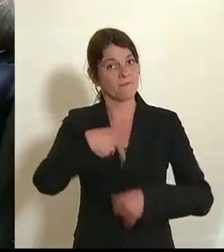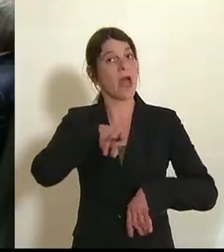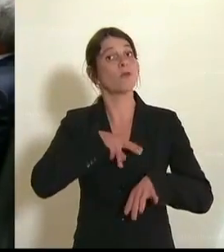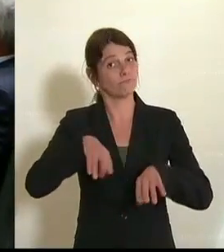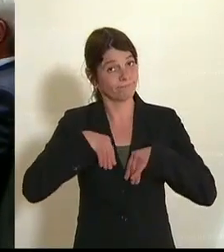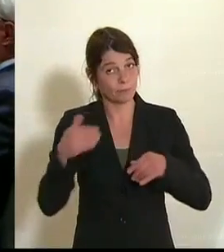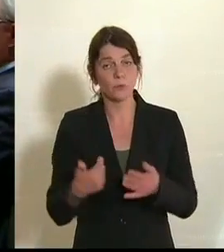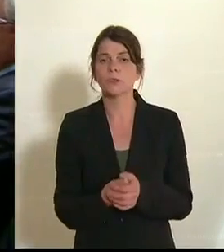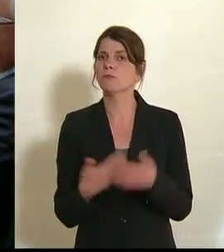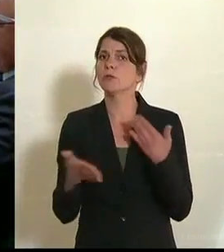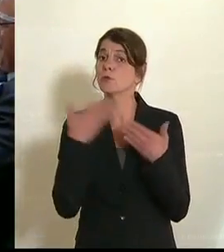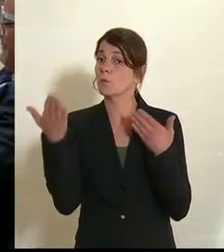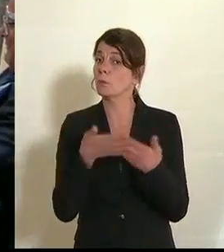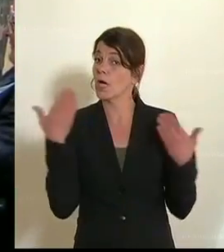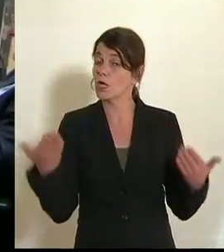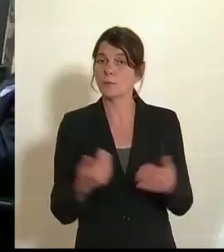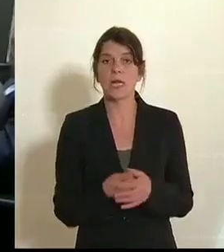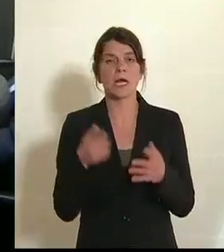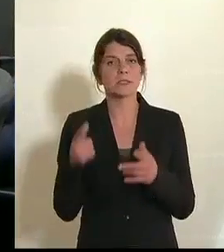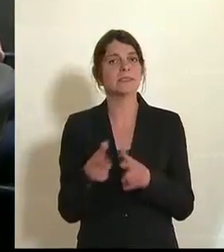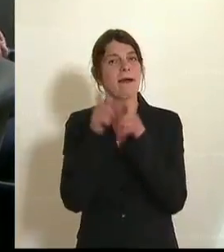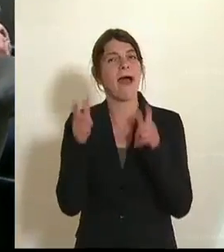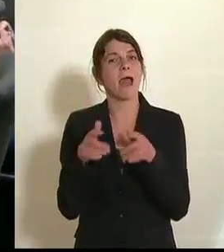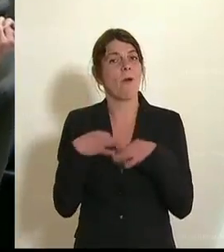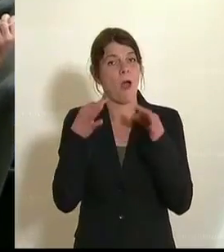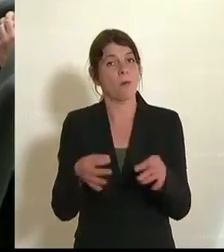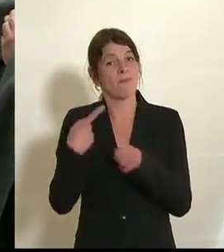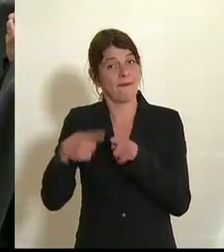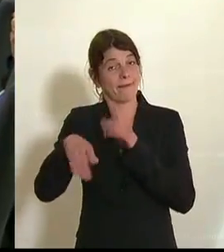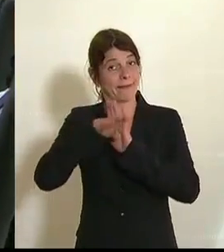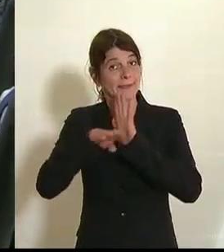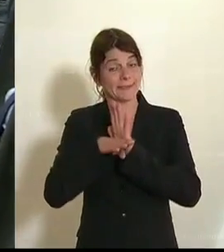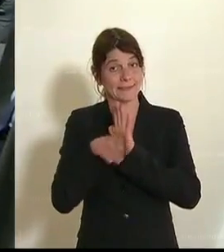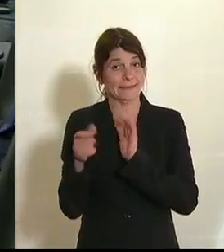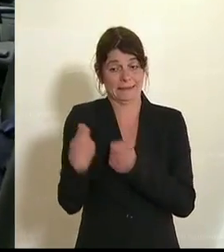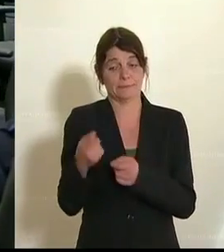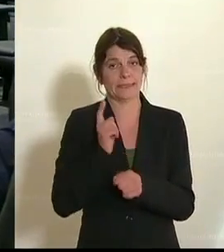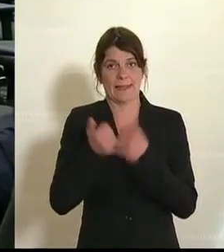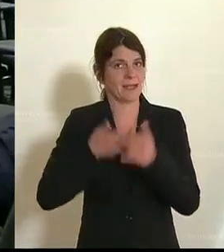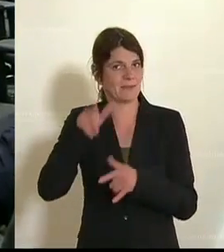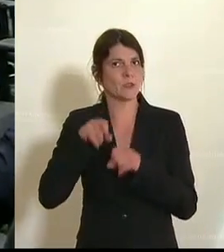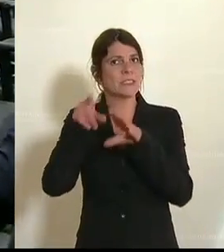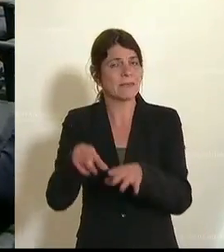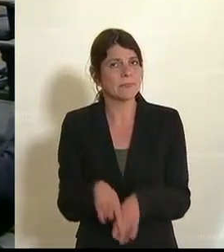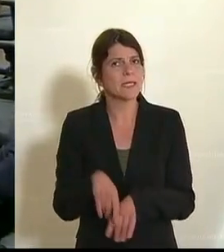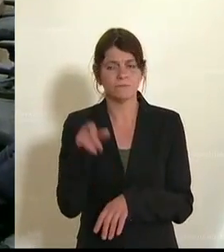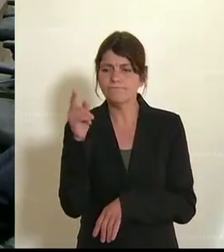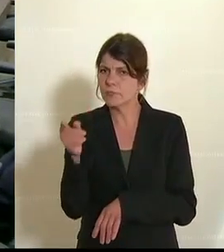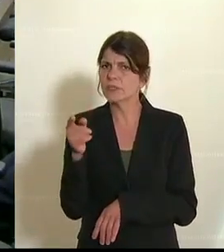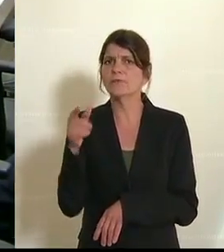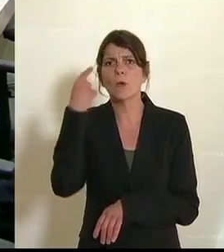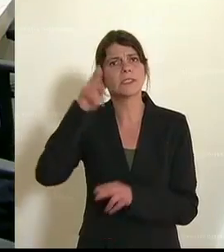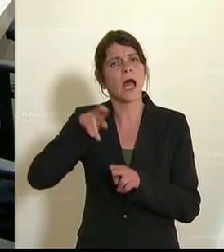Verantwortung, wie zum Beispiel das Heimopferrentengesetz, das ja seit 2017 befasst sich ja